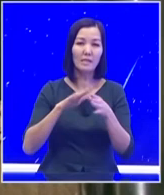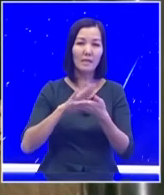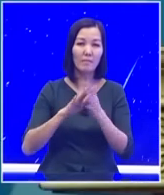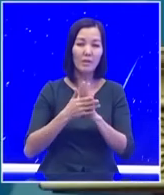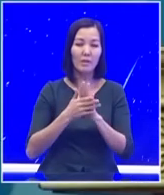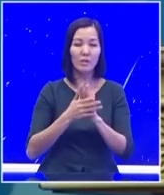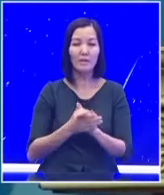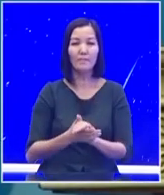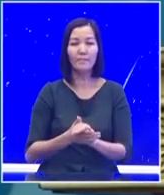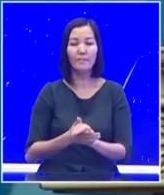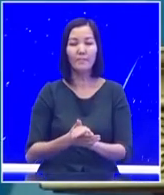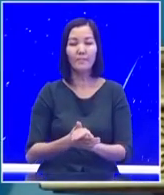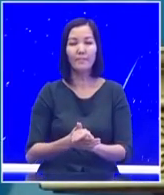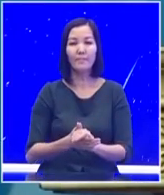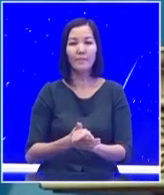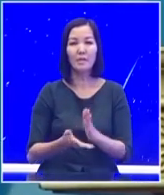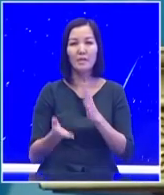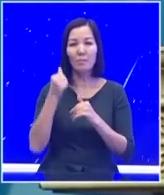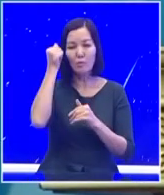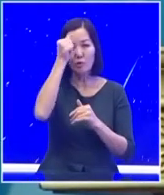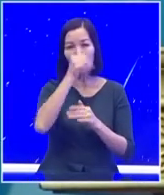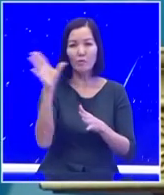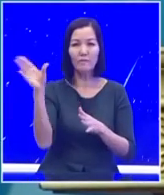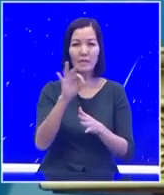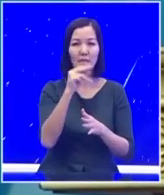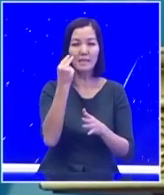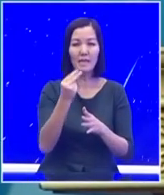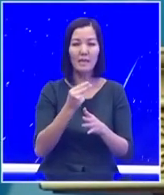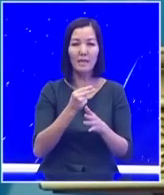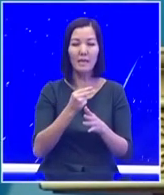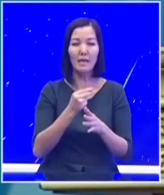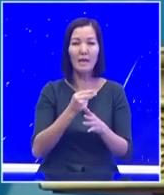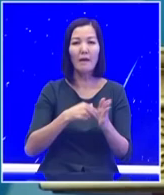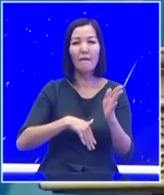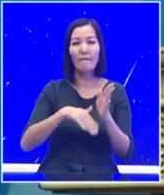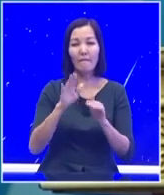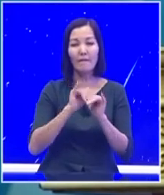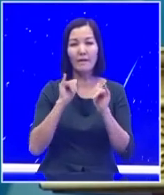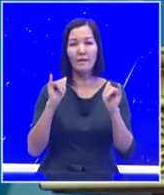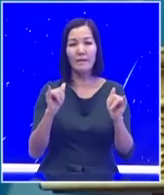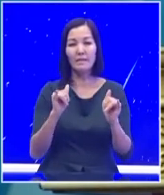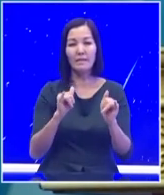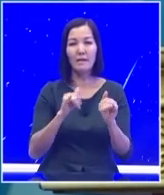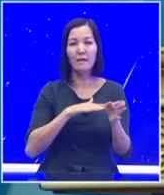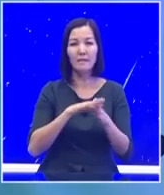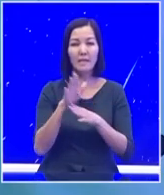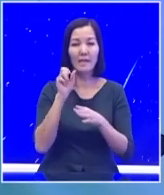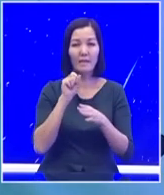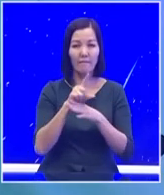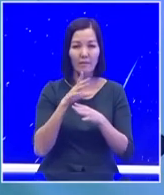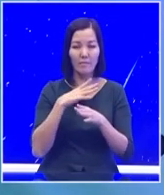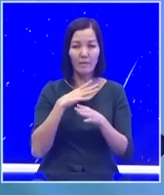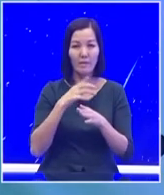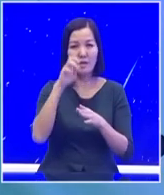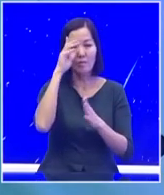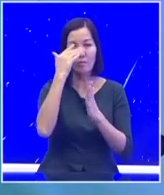региона. За прошлый год все социально-экономические показатели выросли, индикаторы выполнены. Все благодаря